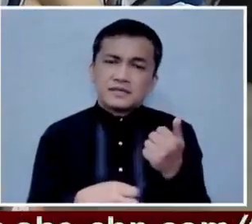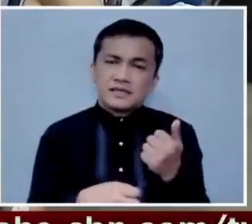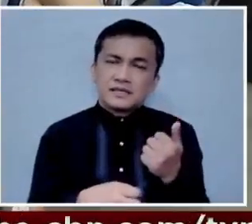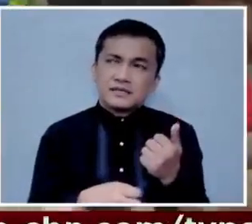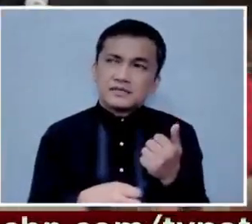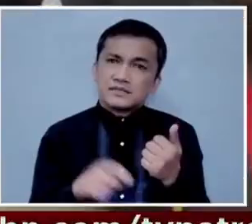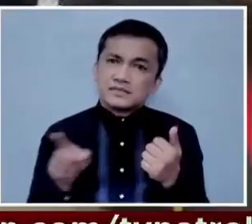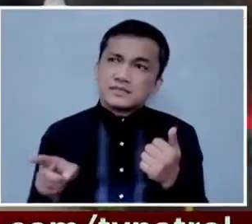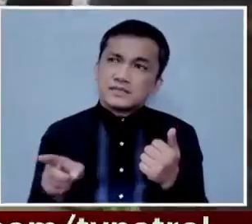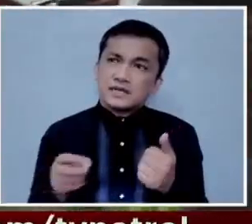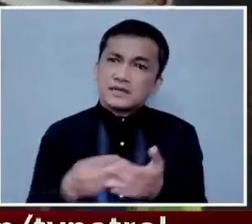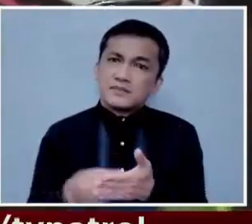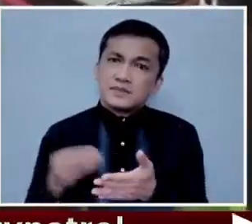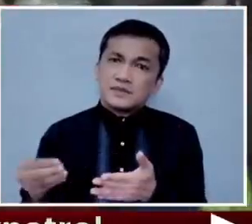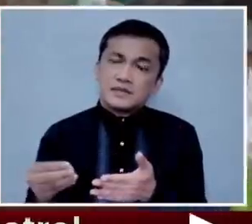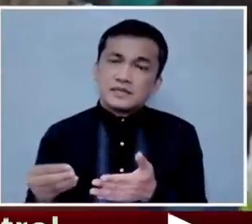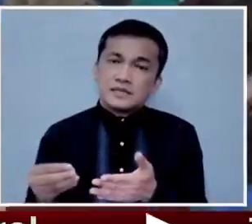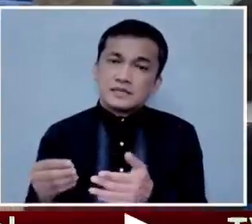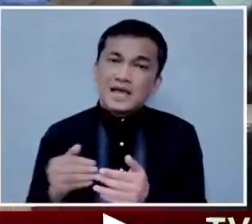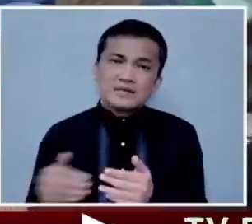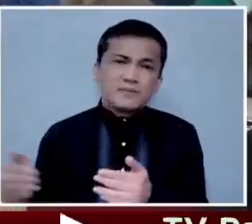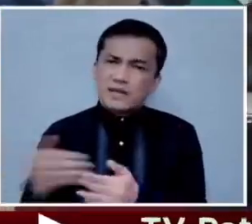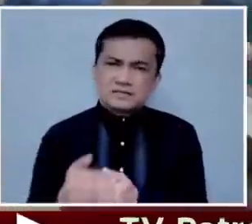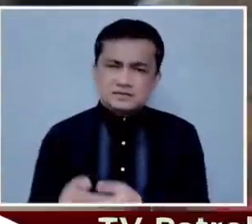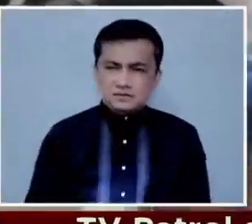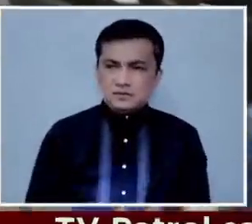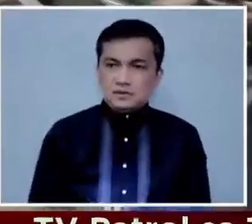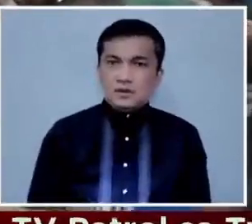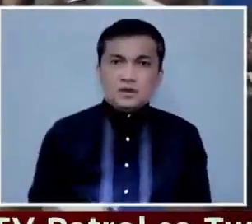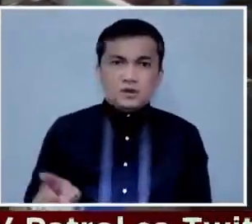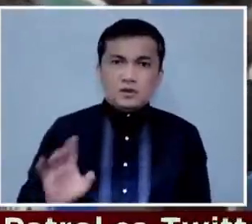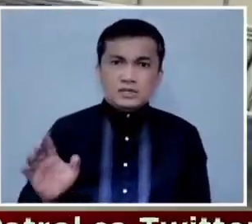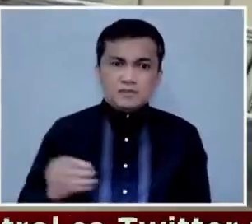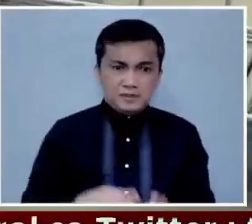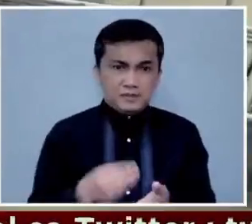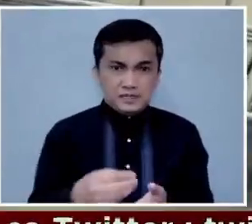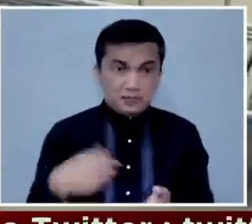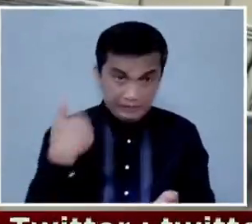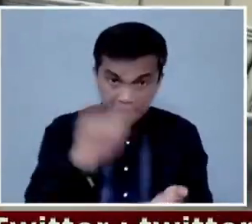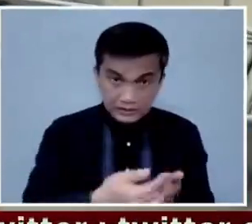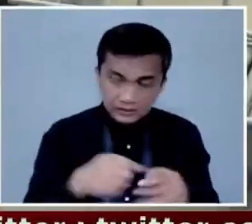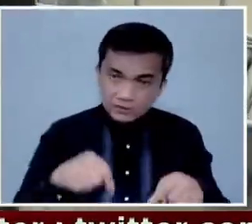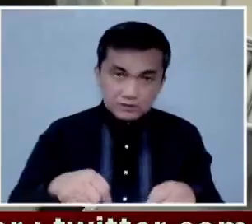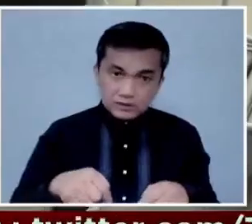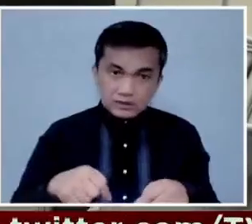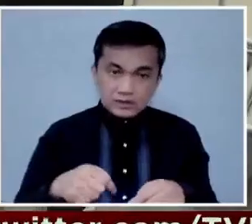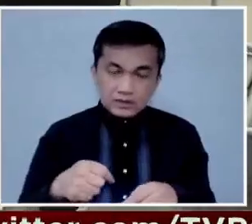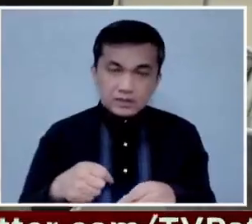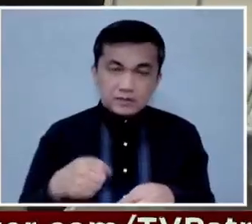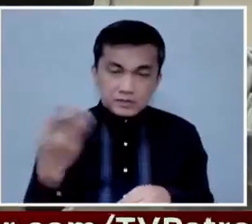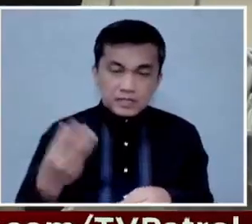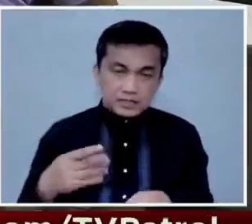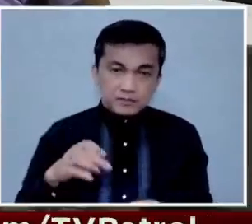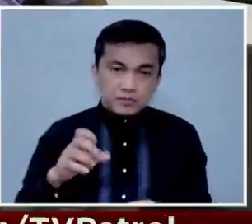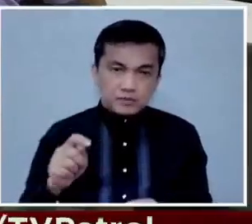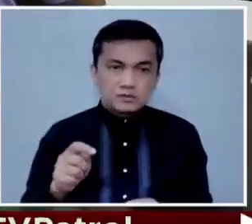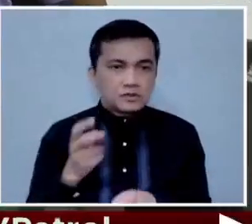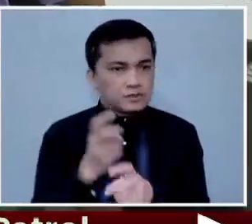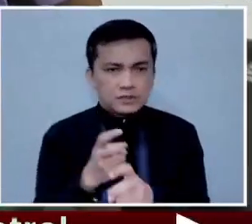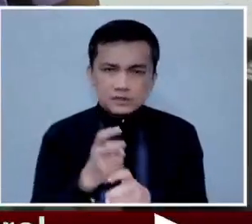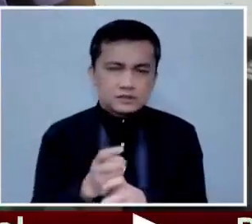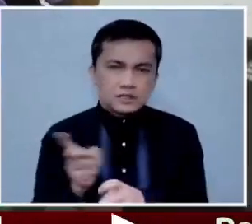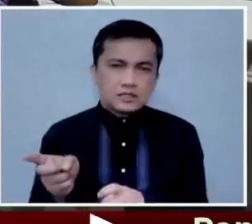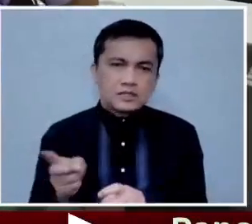sila bibili na ng advance. Huwag silang bibili pagdating pa lamang dito sa Batangas Port. At talagang mahihirapan sila